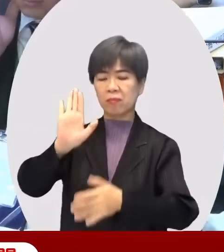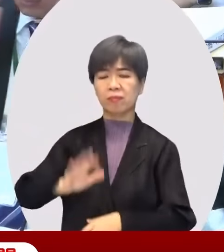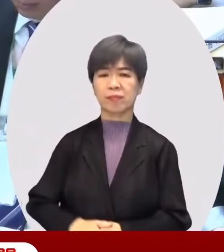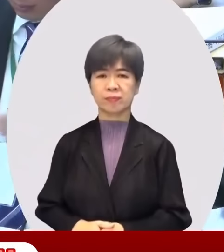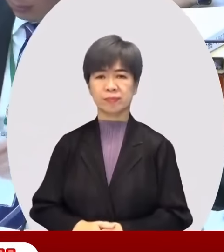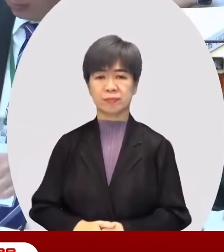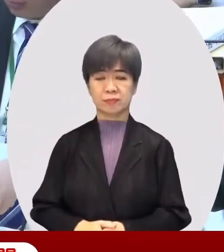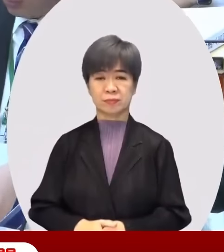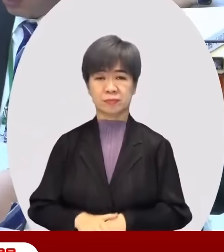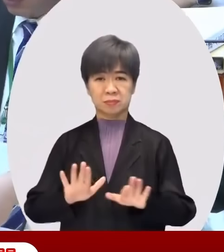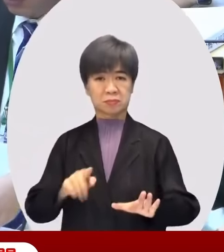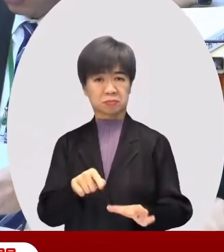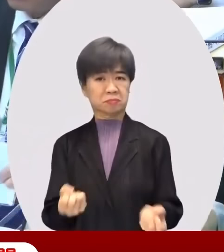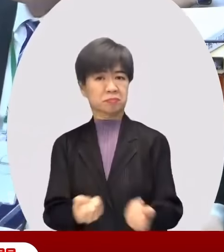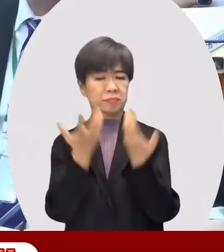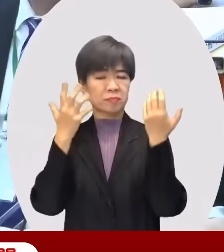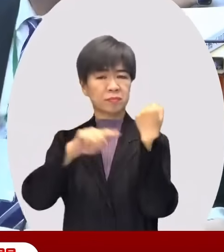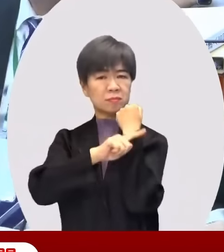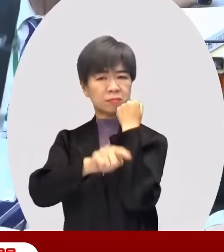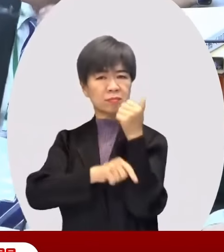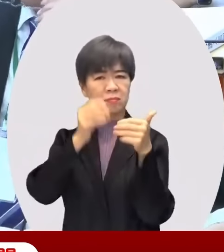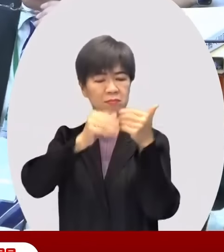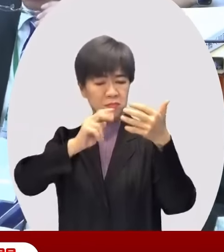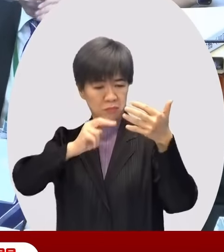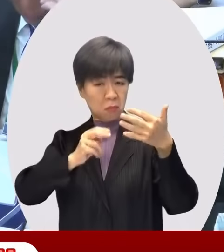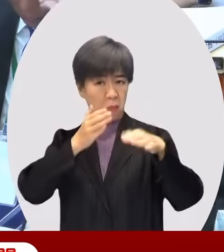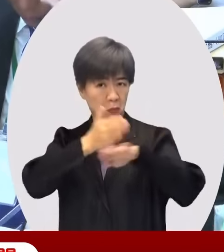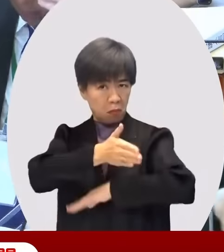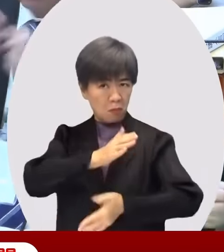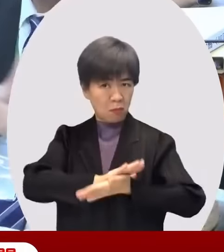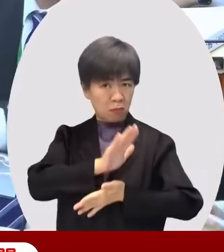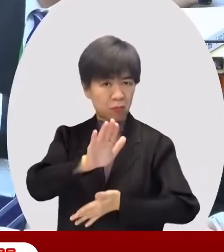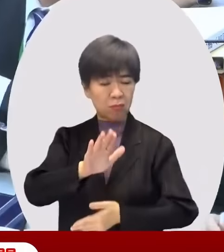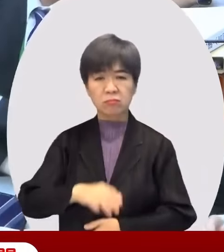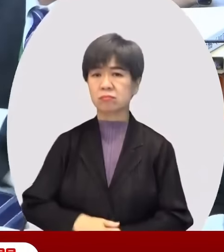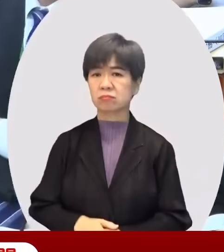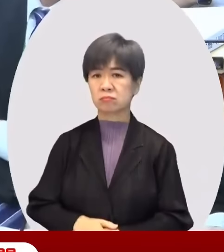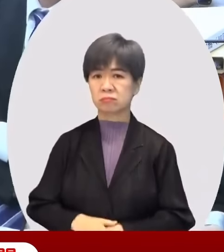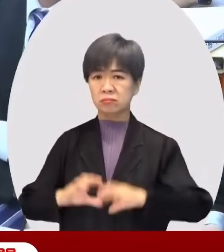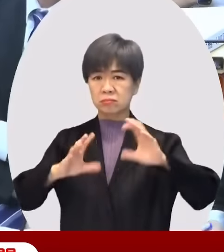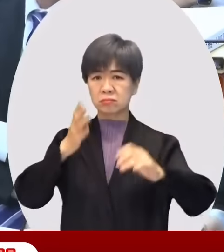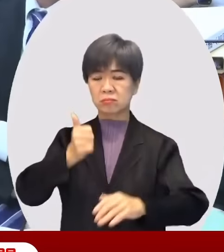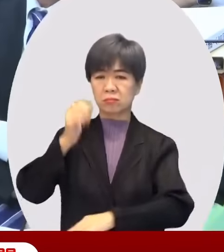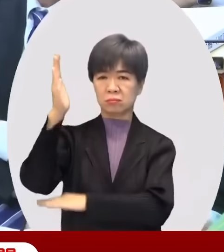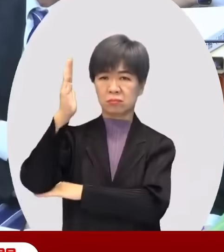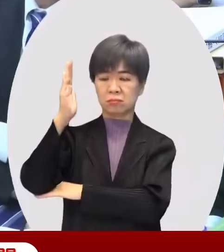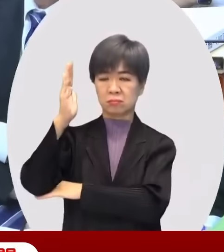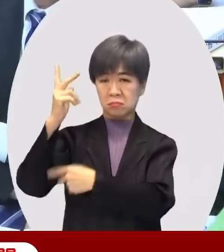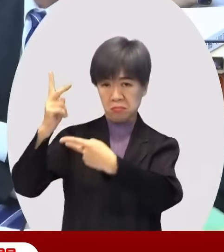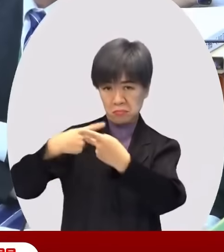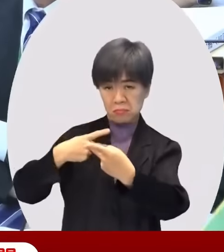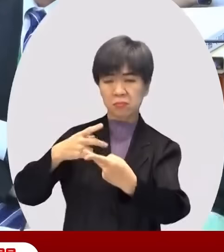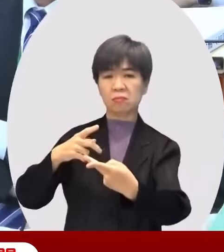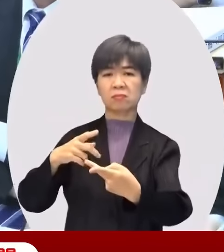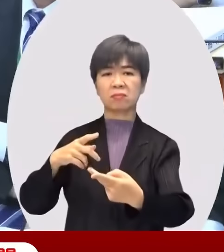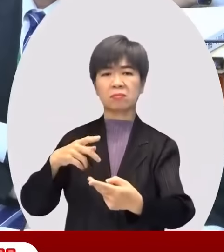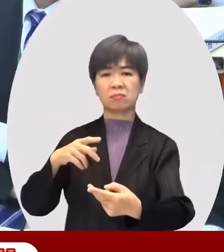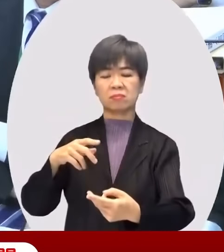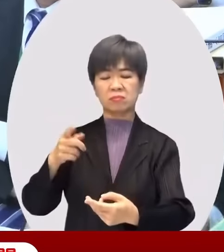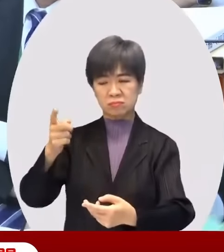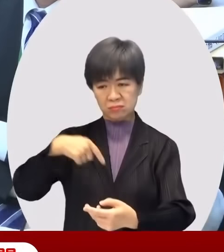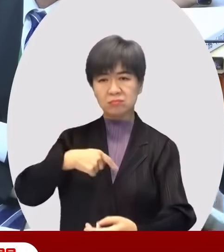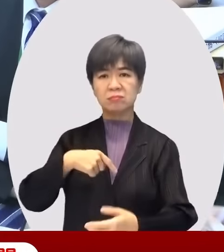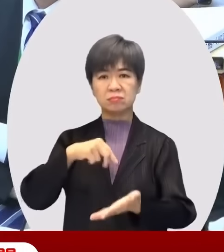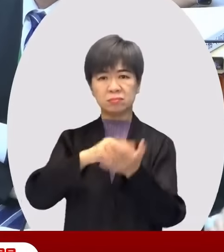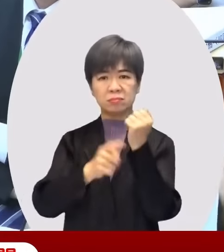那以这次的本案来说，其实法律修正通过之后，我们也没有看到总统府有来函有来立